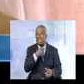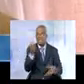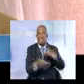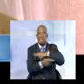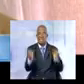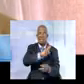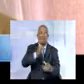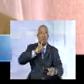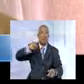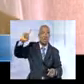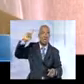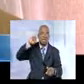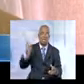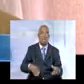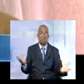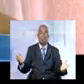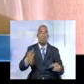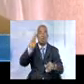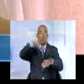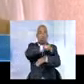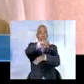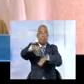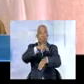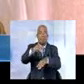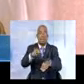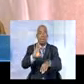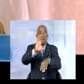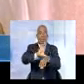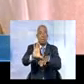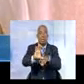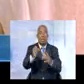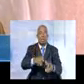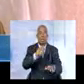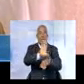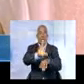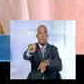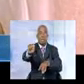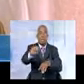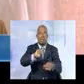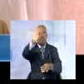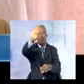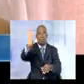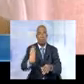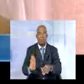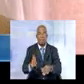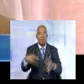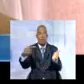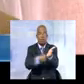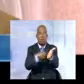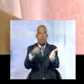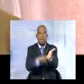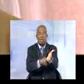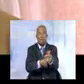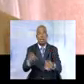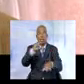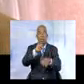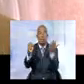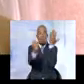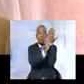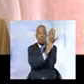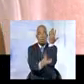Niger, au Nigeria, au Cameroun, au Tchad, au Bénin, au Ghana, au